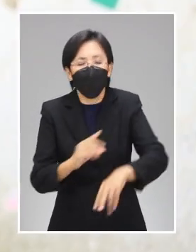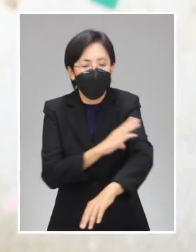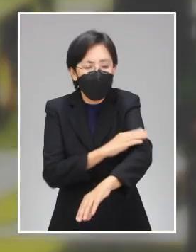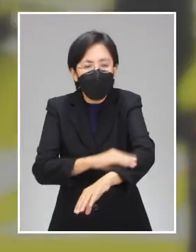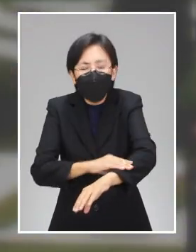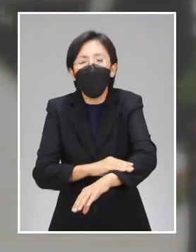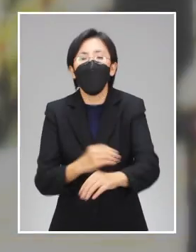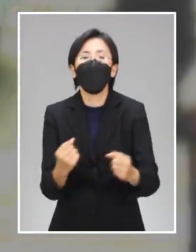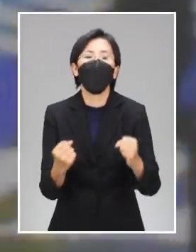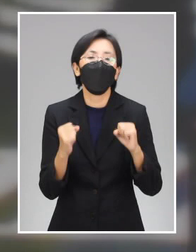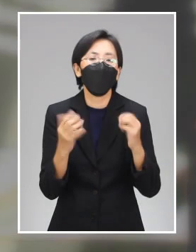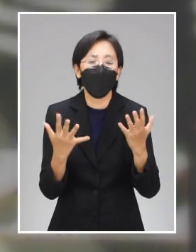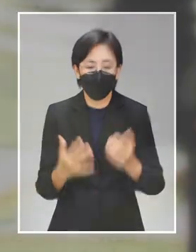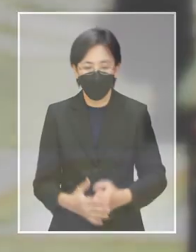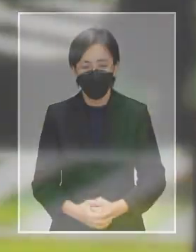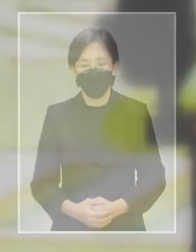แรง